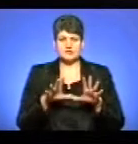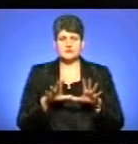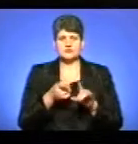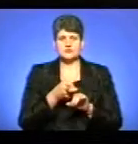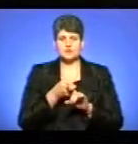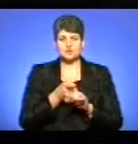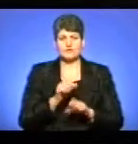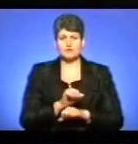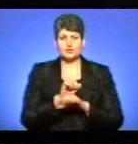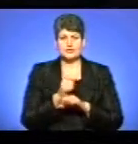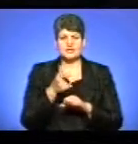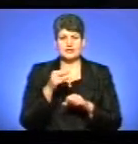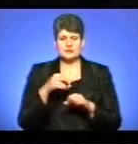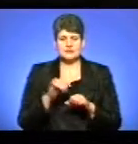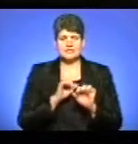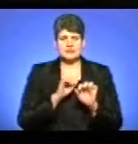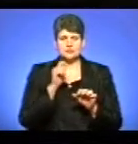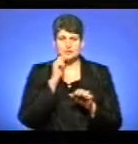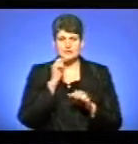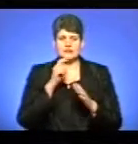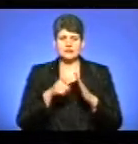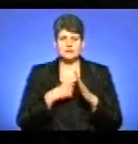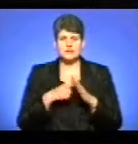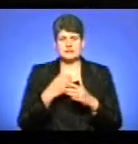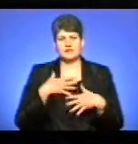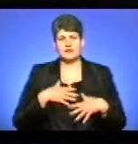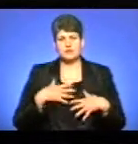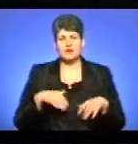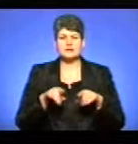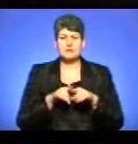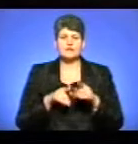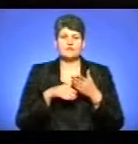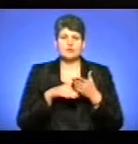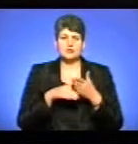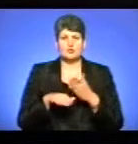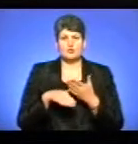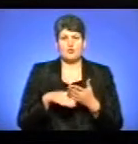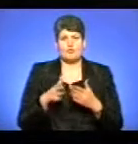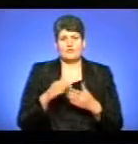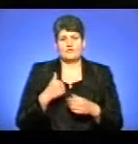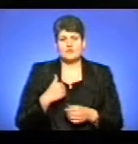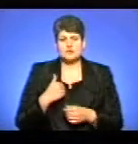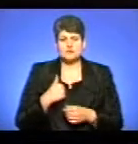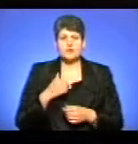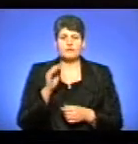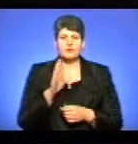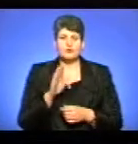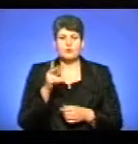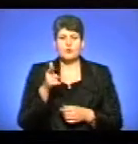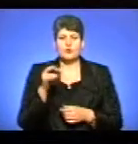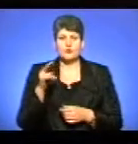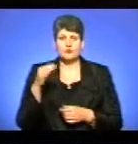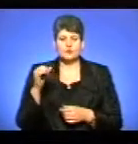Революції Гідності, захисту України на Донбасі та в Криму, а також за волонтерську допомогу військовим. Володимира Голоднюка